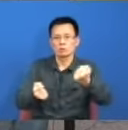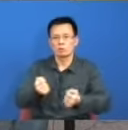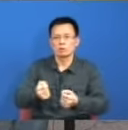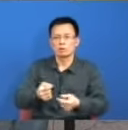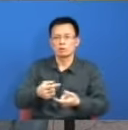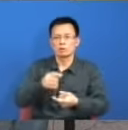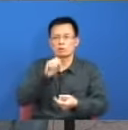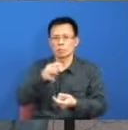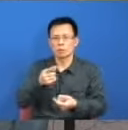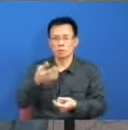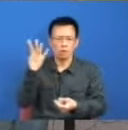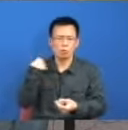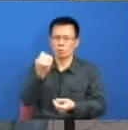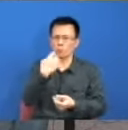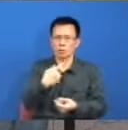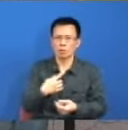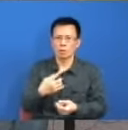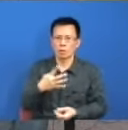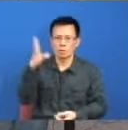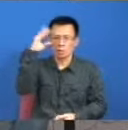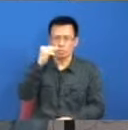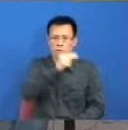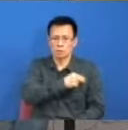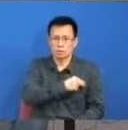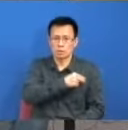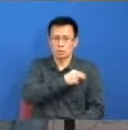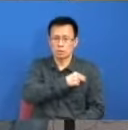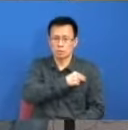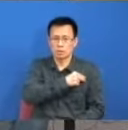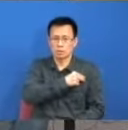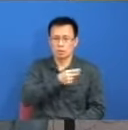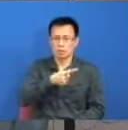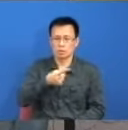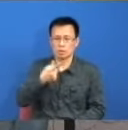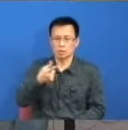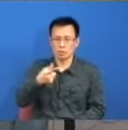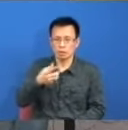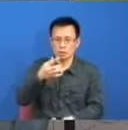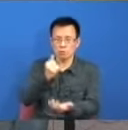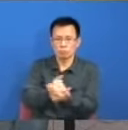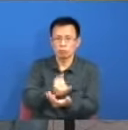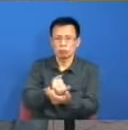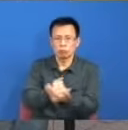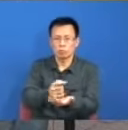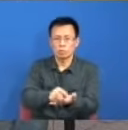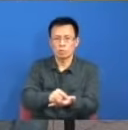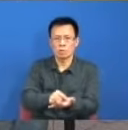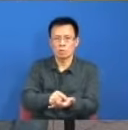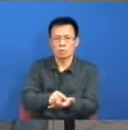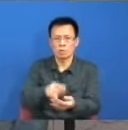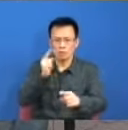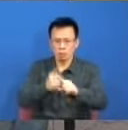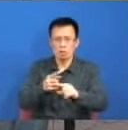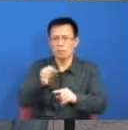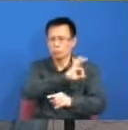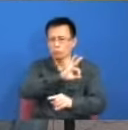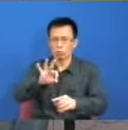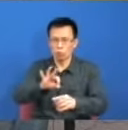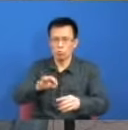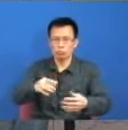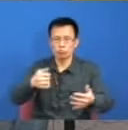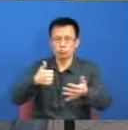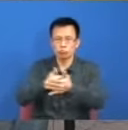如果你問我晚黑禮拜日 在現在你們集結的地方真的不構成任何阻礙交通的，